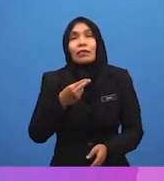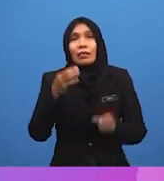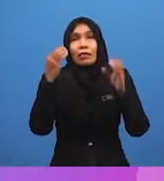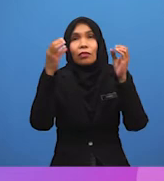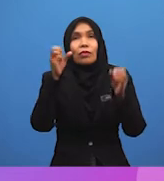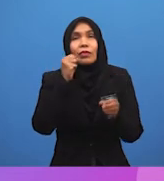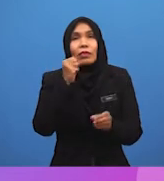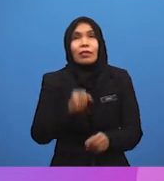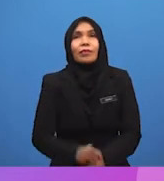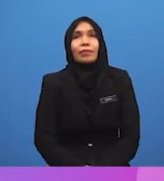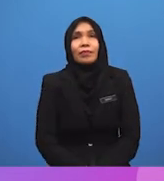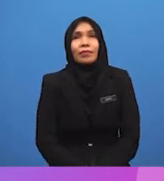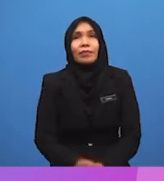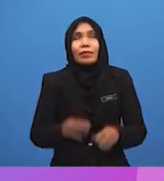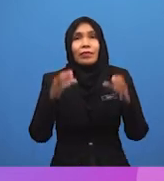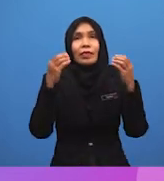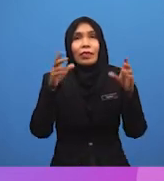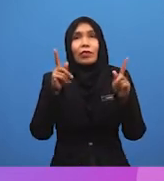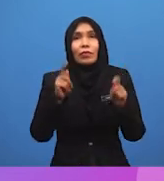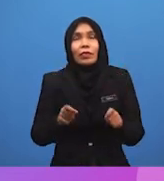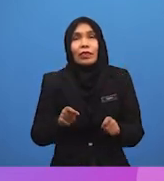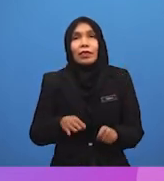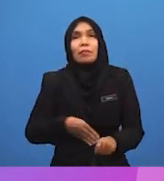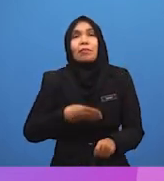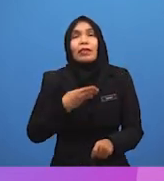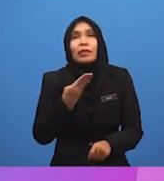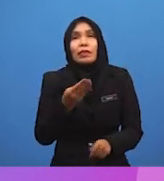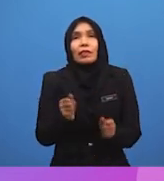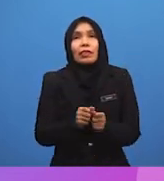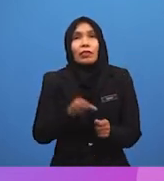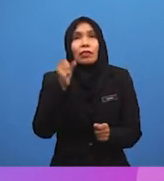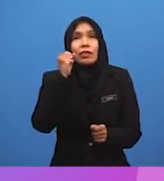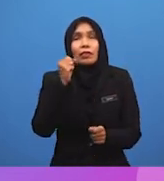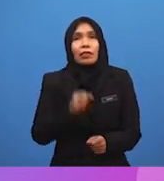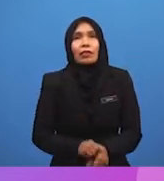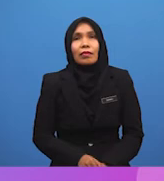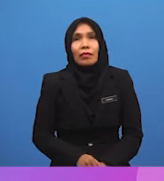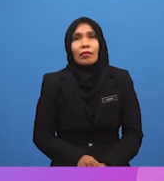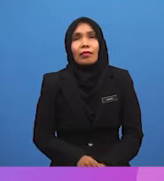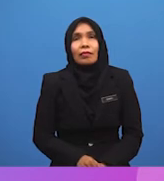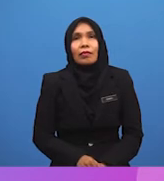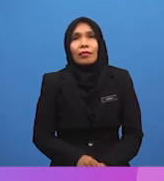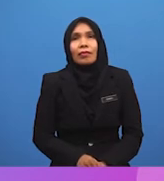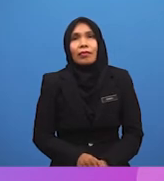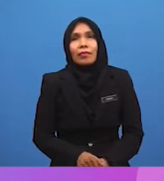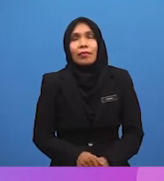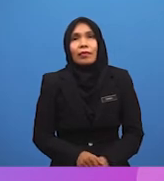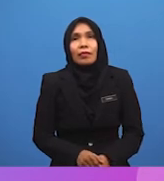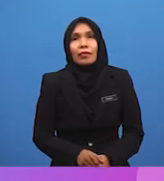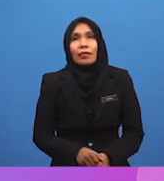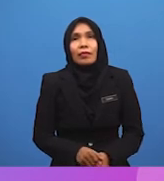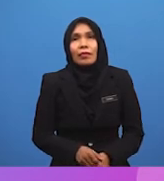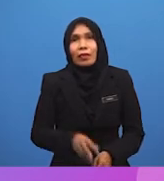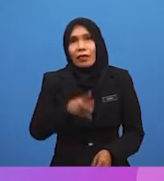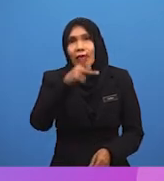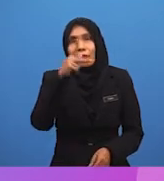Ya, bagus murid semua. Cikgu mesti berasa bangga dengan Shalini. Sebab itu, beliau berpesan kepada